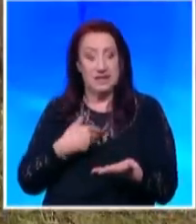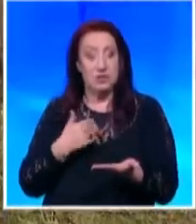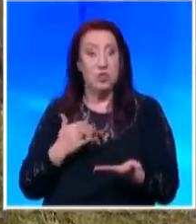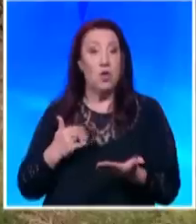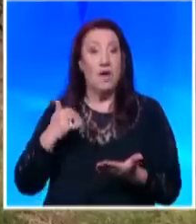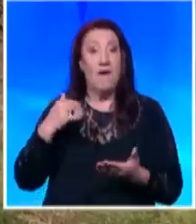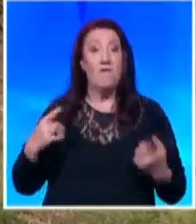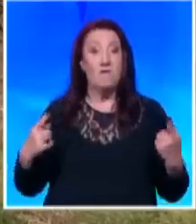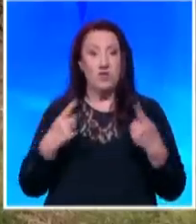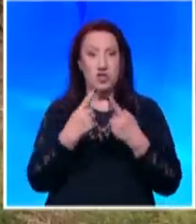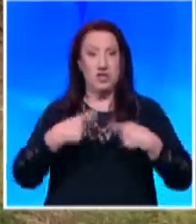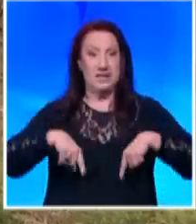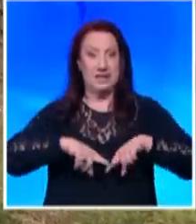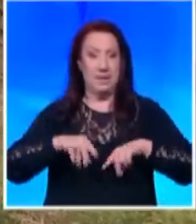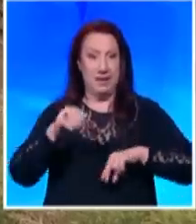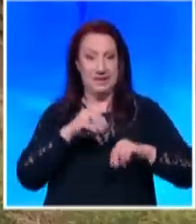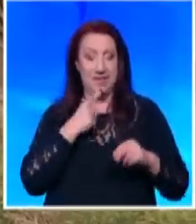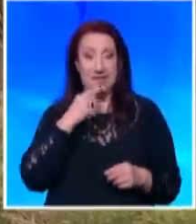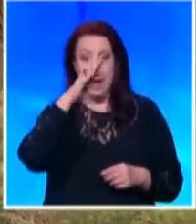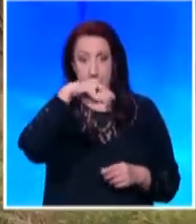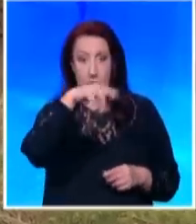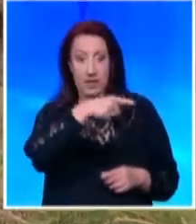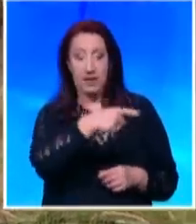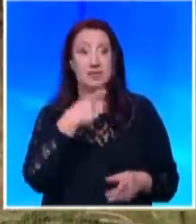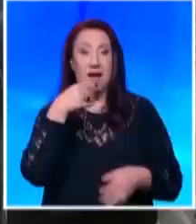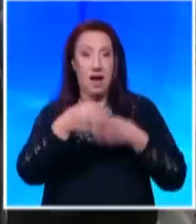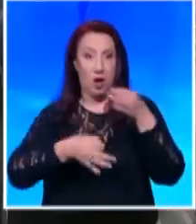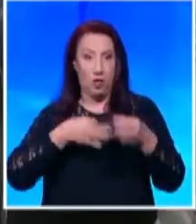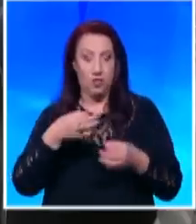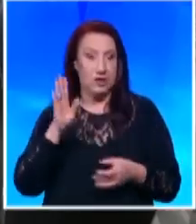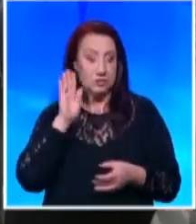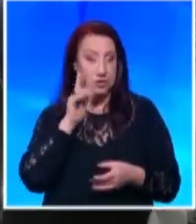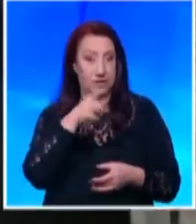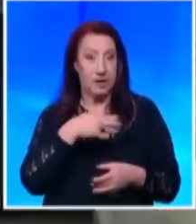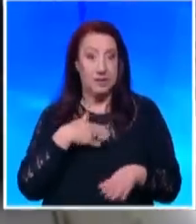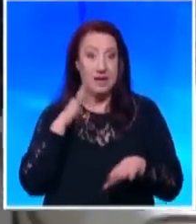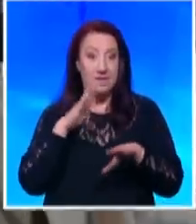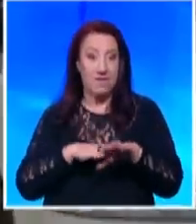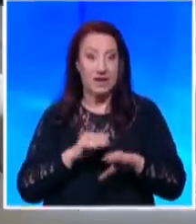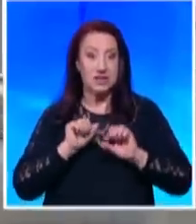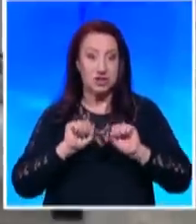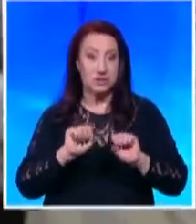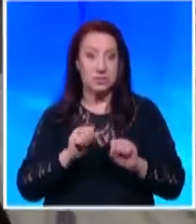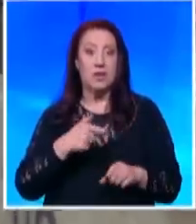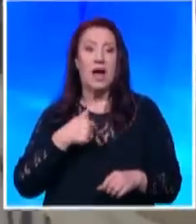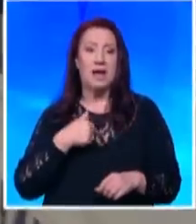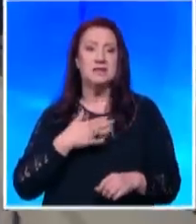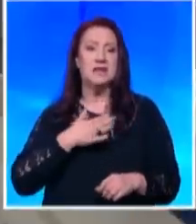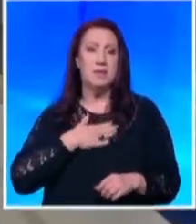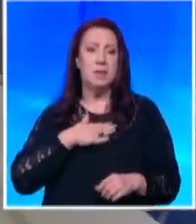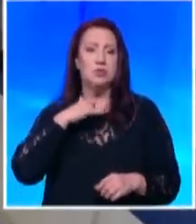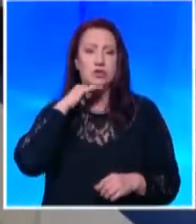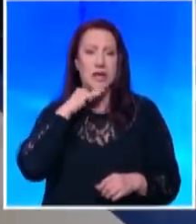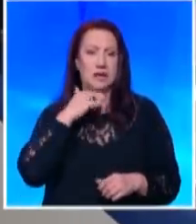поискат вашето изслушване, вие имате ли достатъчно факти, с които да се защитите? Аз имам достатъчно